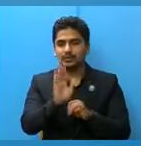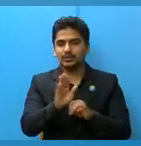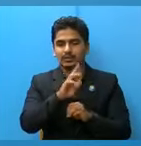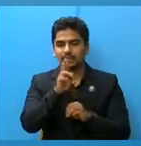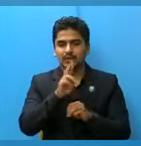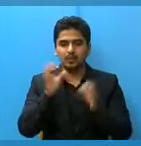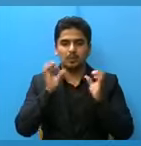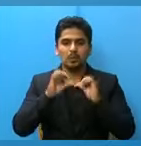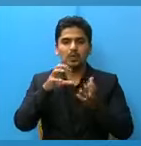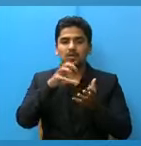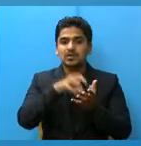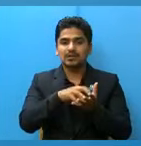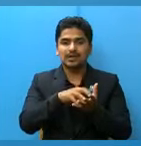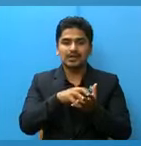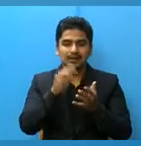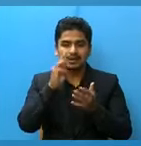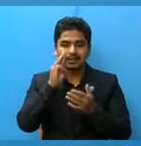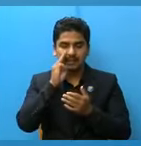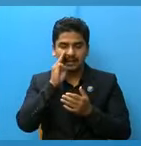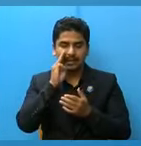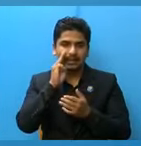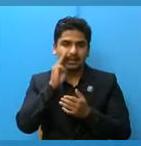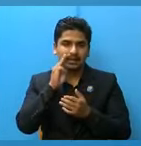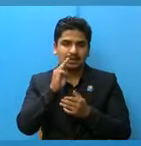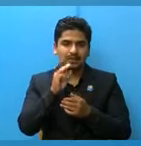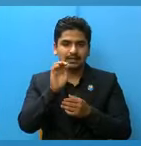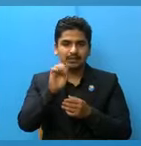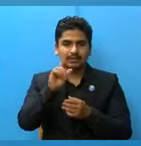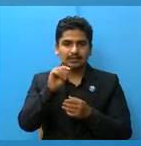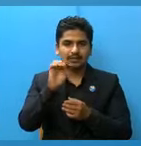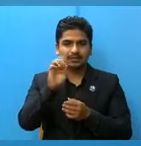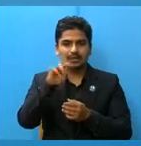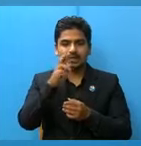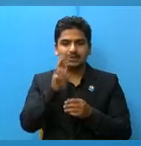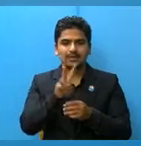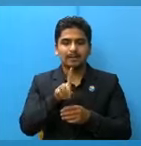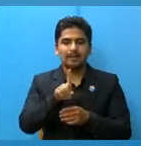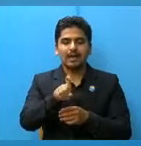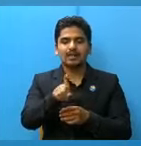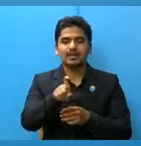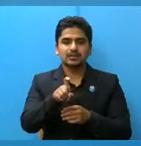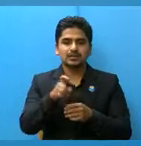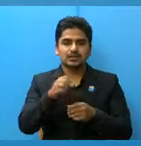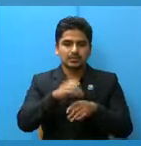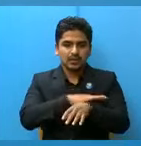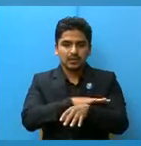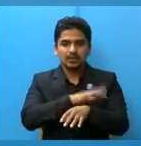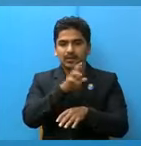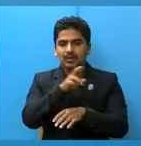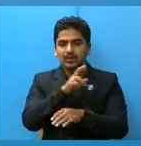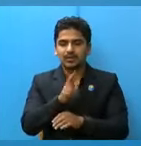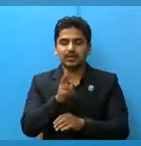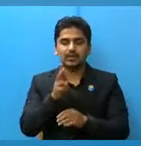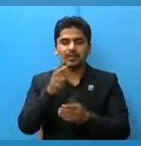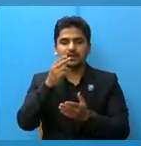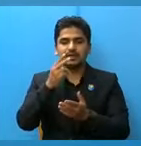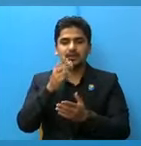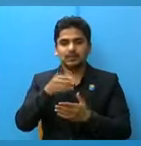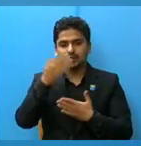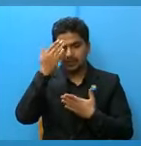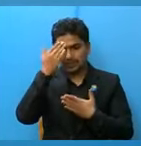प्रयोक साला मां चाहिए यो सार्स वाइरस को संक्रमर रोको